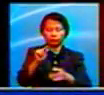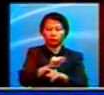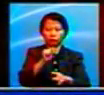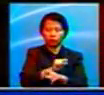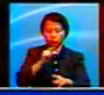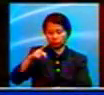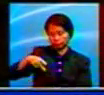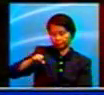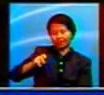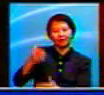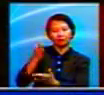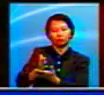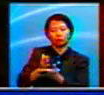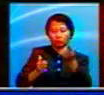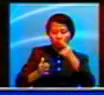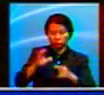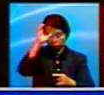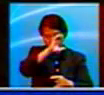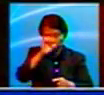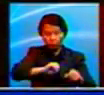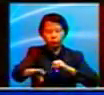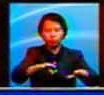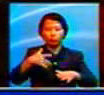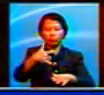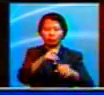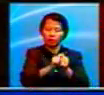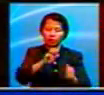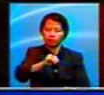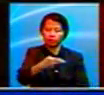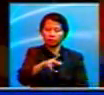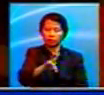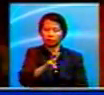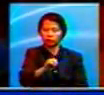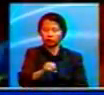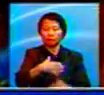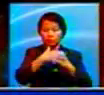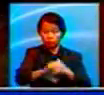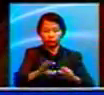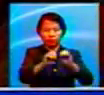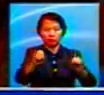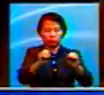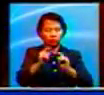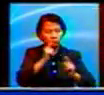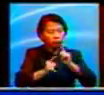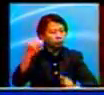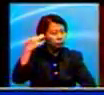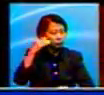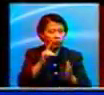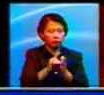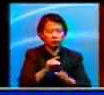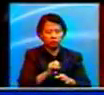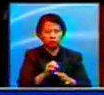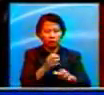tod pinga locator dihentikan bagi mengesan serpihan pesawat MH370 selepas tiada lagi isyarat yang